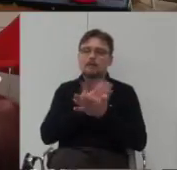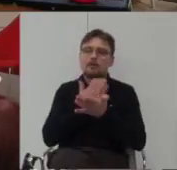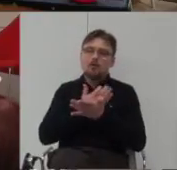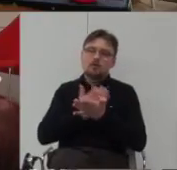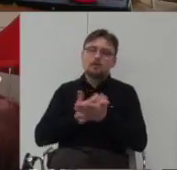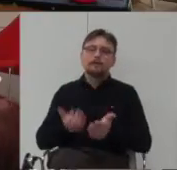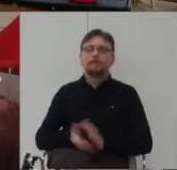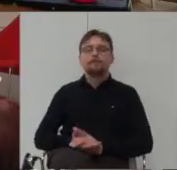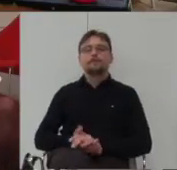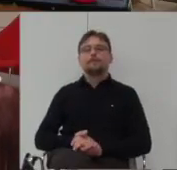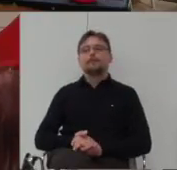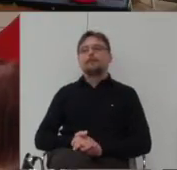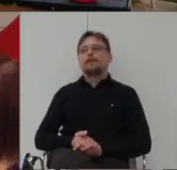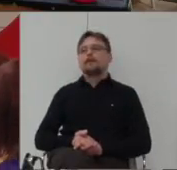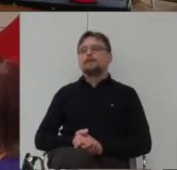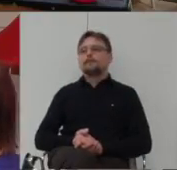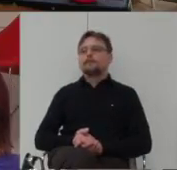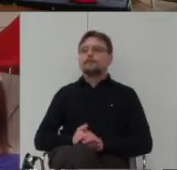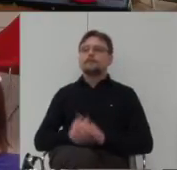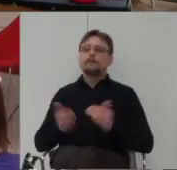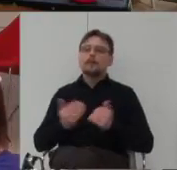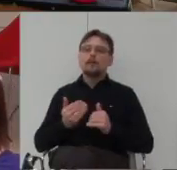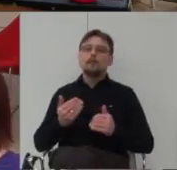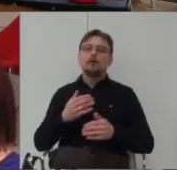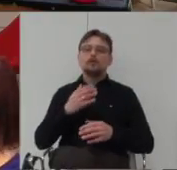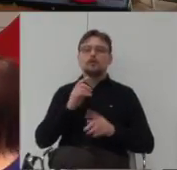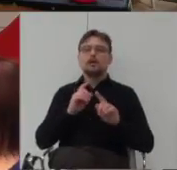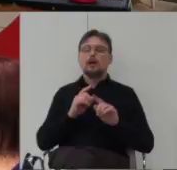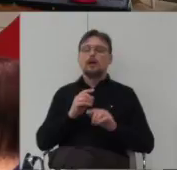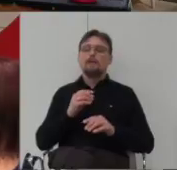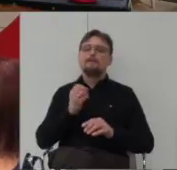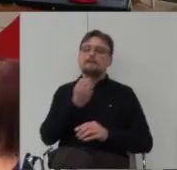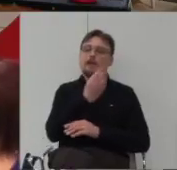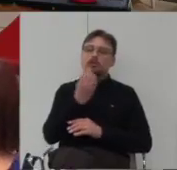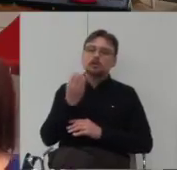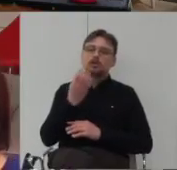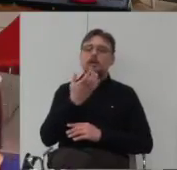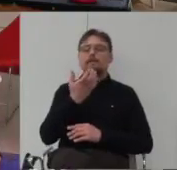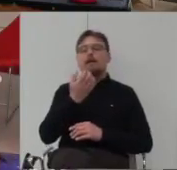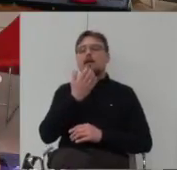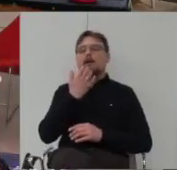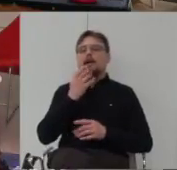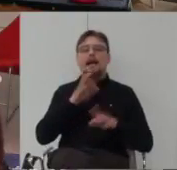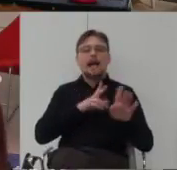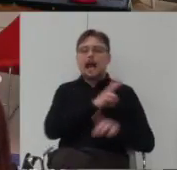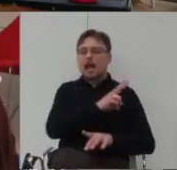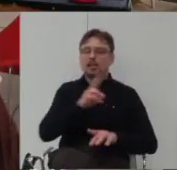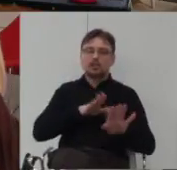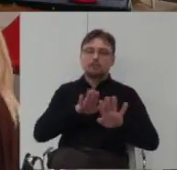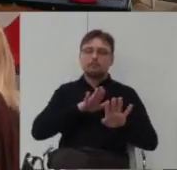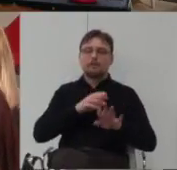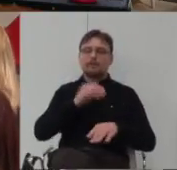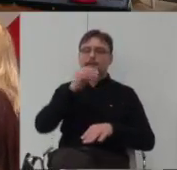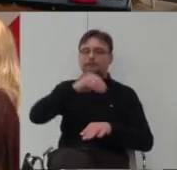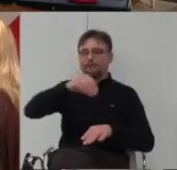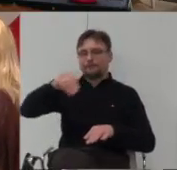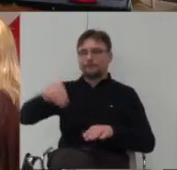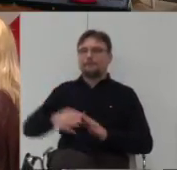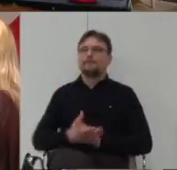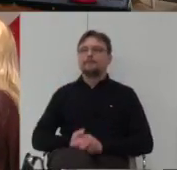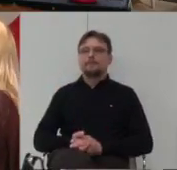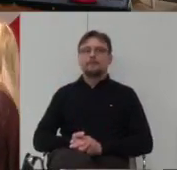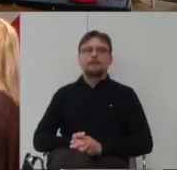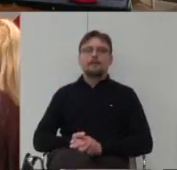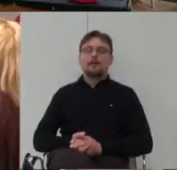Zazielenianie i uprawianie w każdym właściwie możliwym miejscu. Co, no po prostu chodzi o to, żeby oprócz tego,